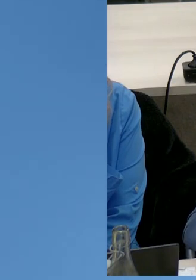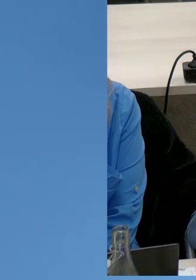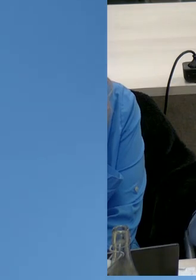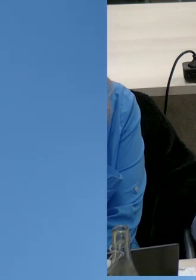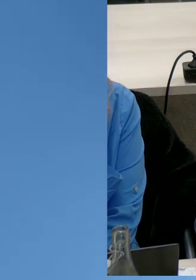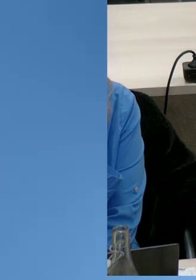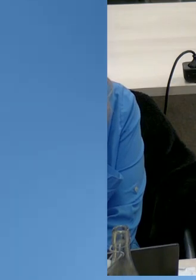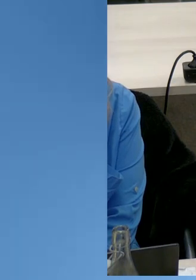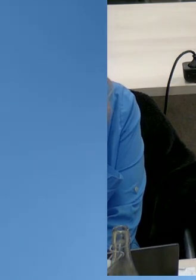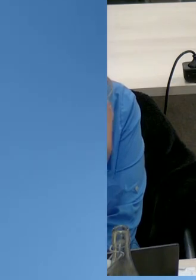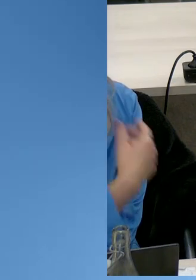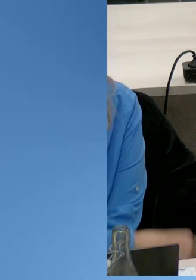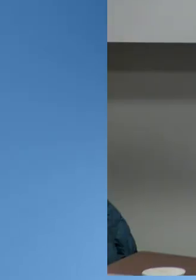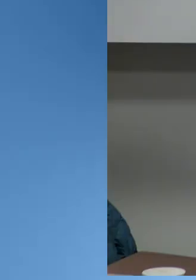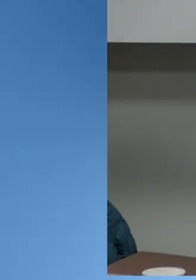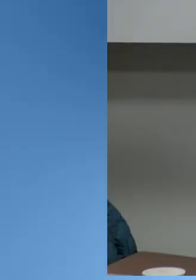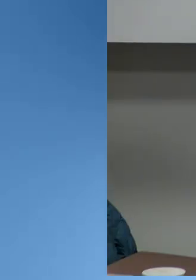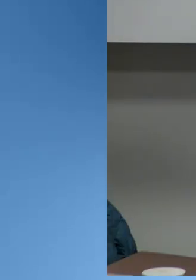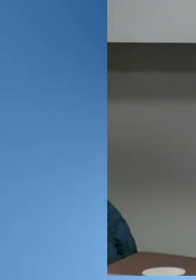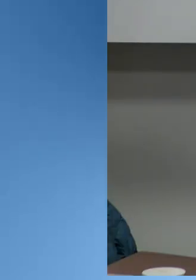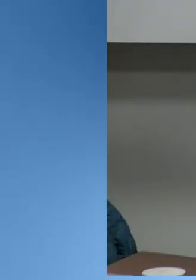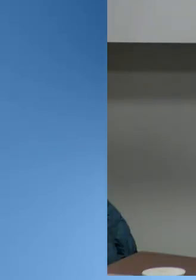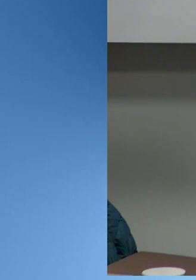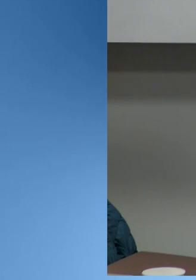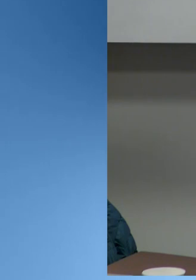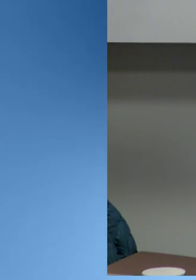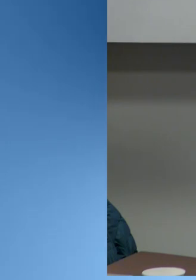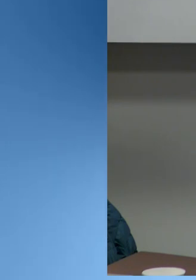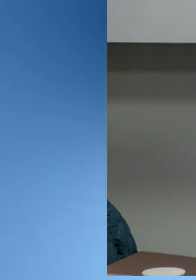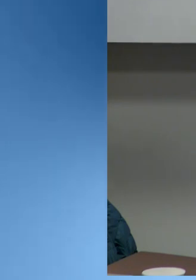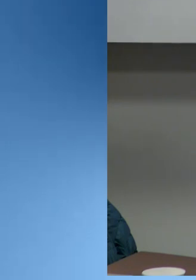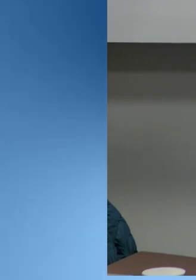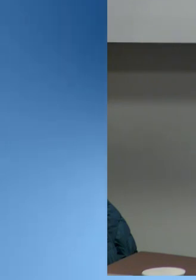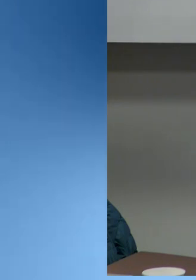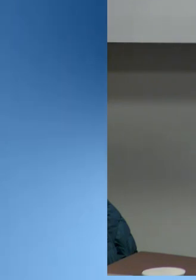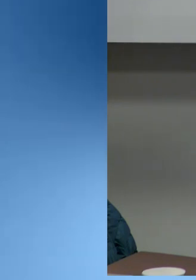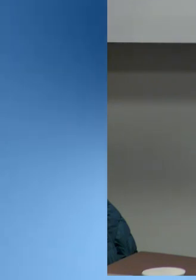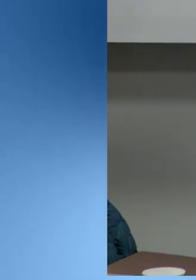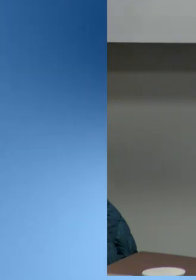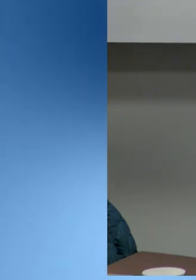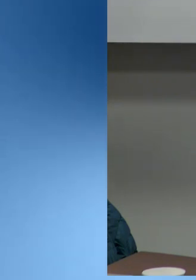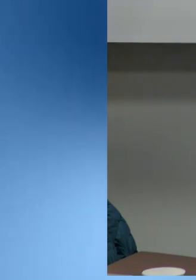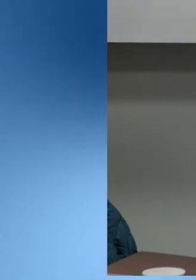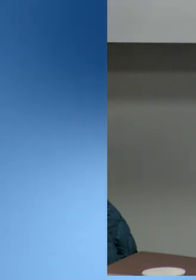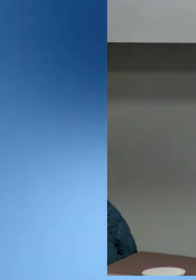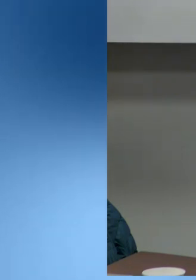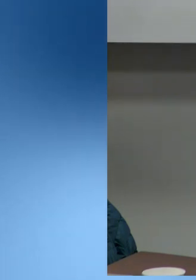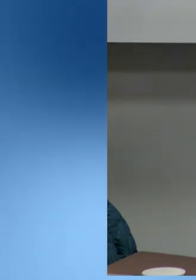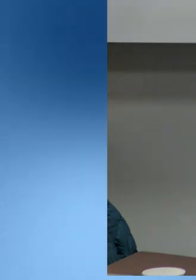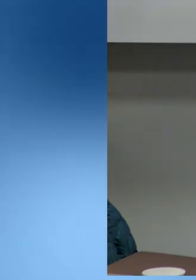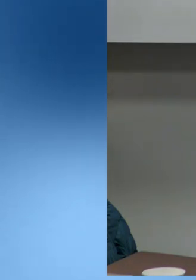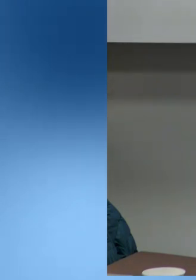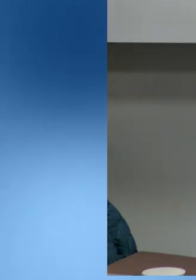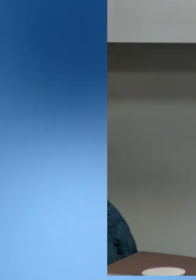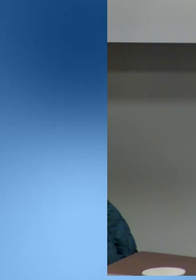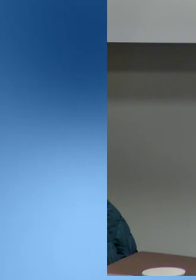elle est très très simple merci donc vous continuerez cela dans de la prochaine commission euh je mets cette délibération au voix qui